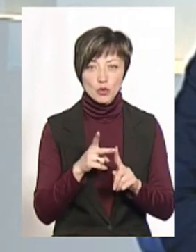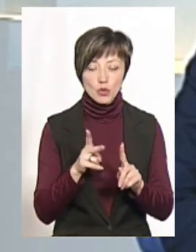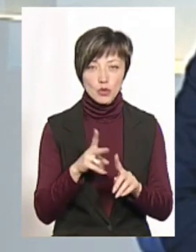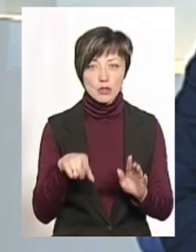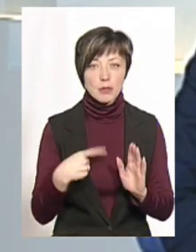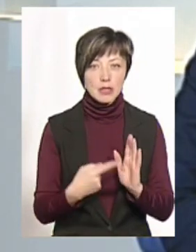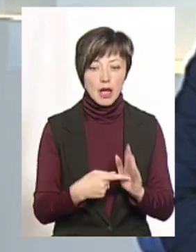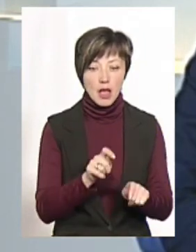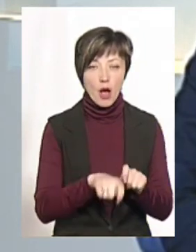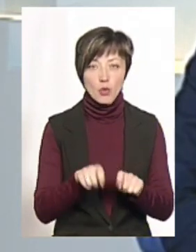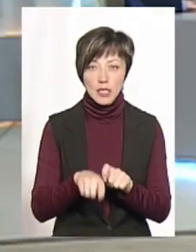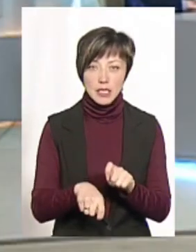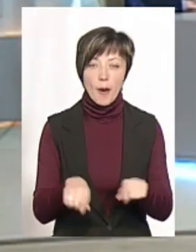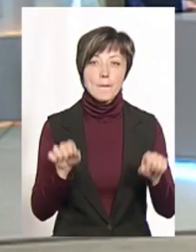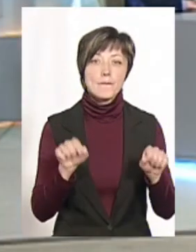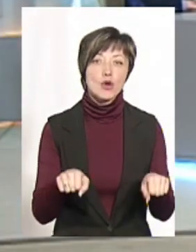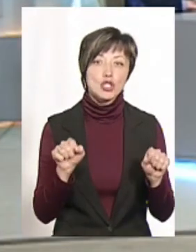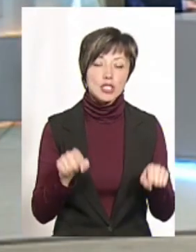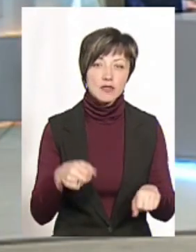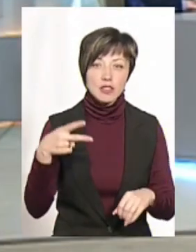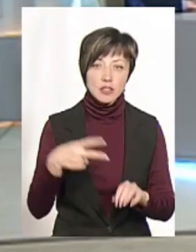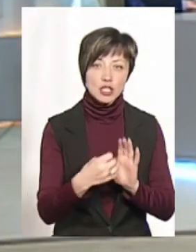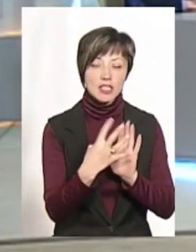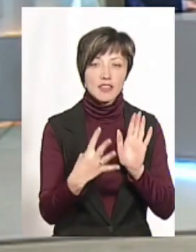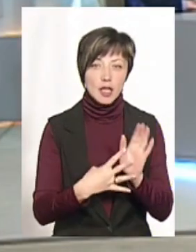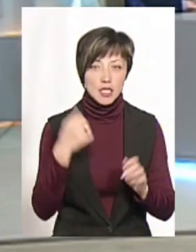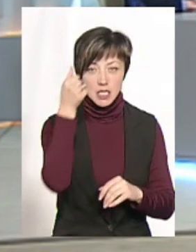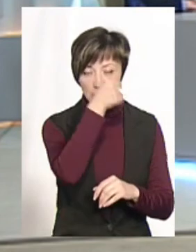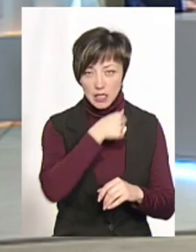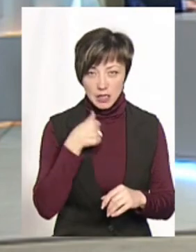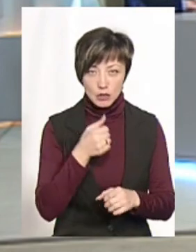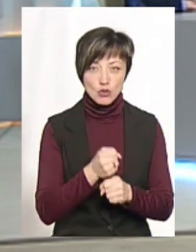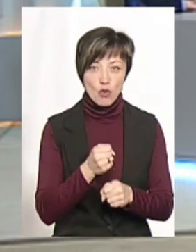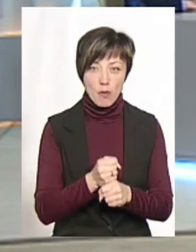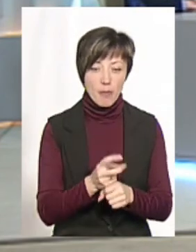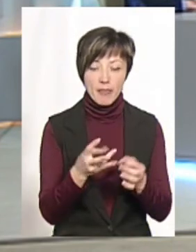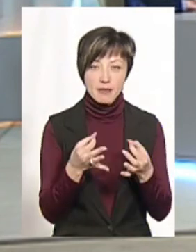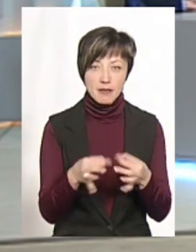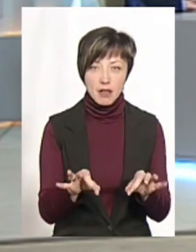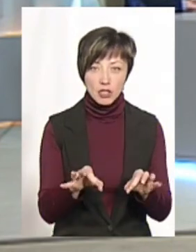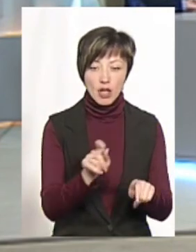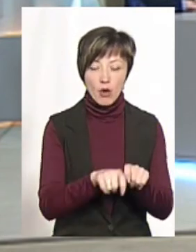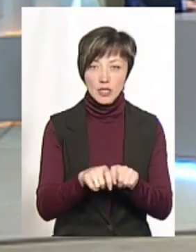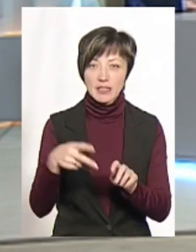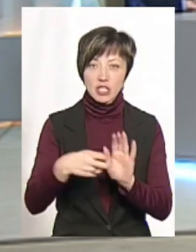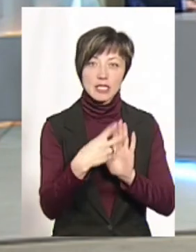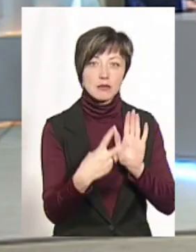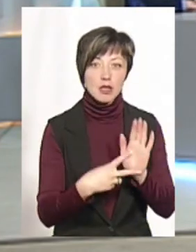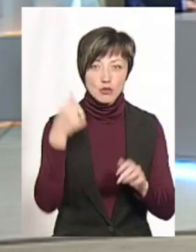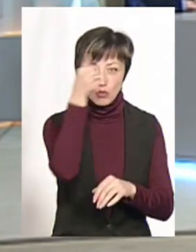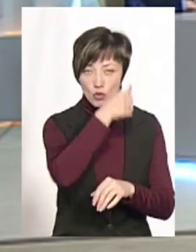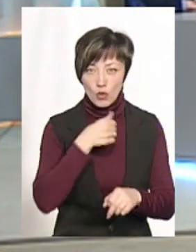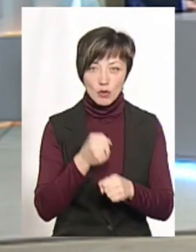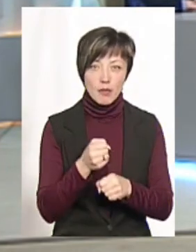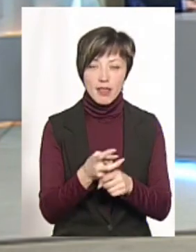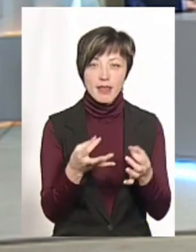другого запитання, аудиту, цілком можливо, що на 2019 рік ми зробимо незалежний аудит. У 2017 році